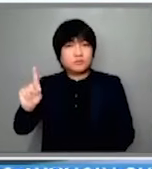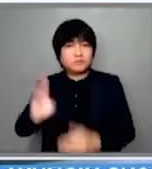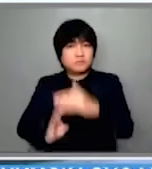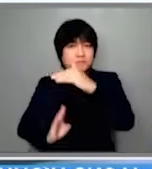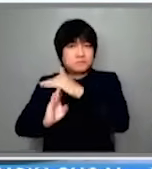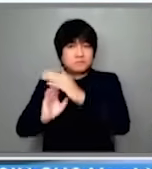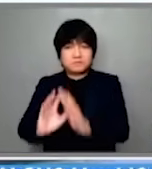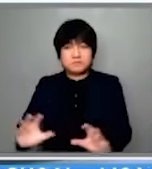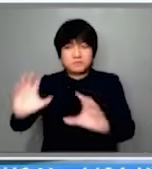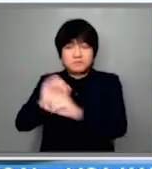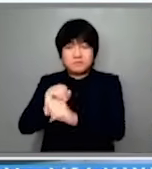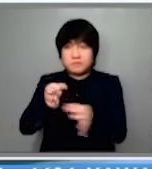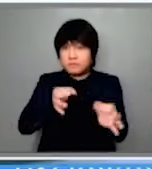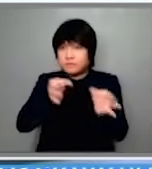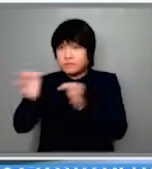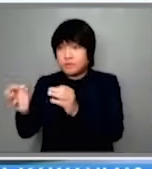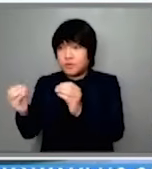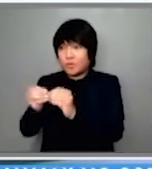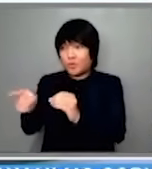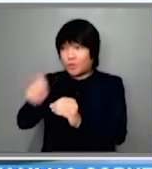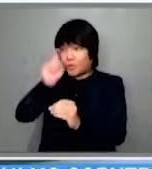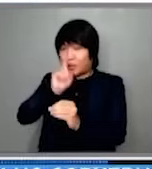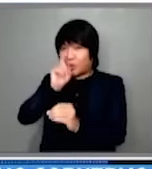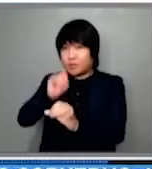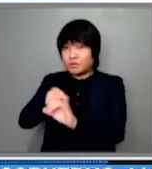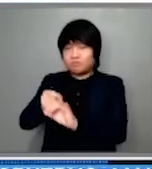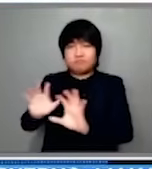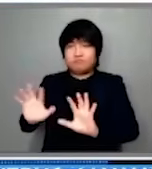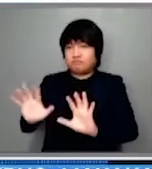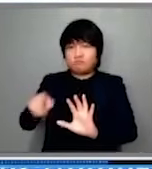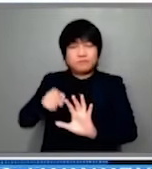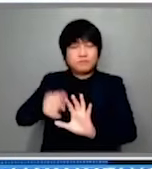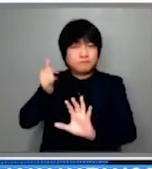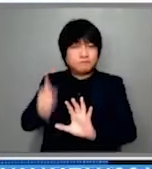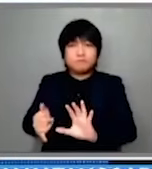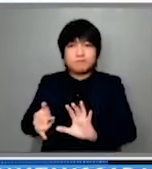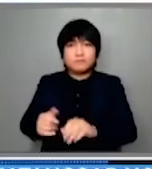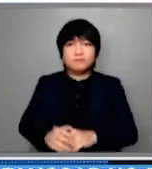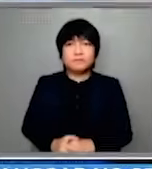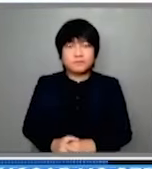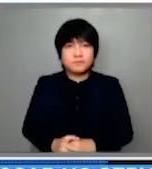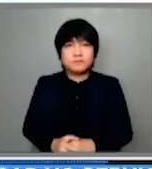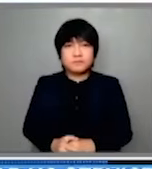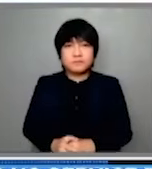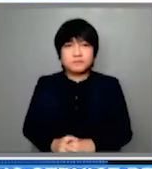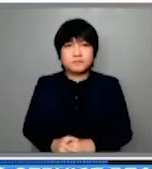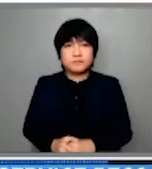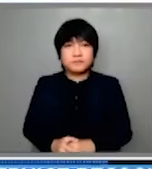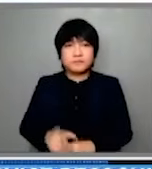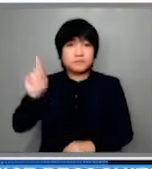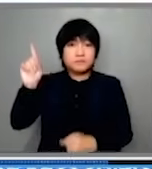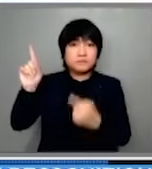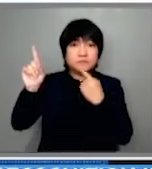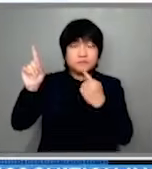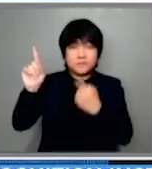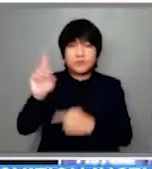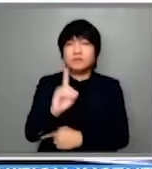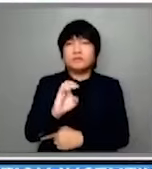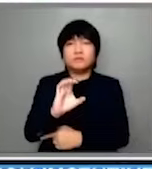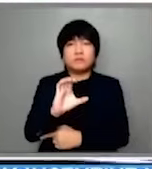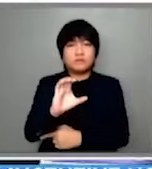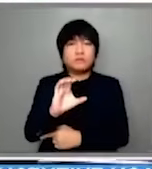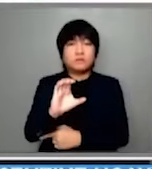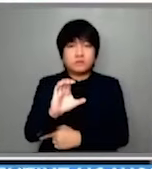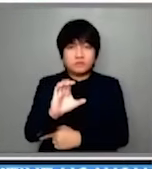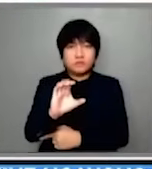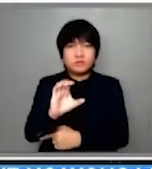kooperatiba. Sagot yan ni Transportation Secretary Jaime Bautista sa planong tigil pasada ng grupong piston sa December 14 hanggang 15.